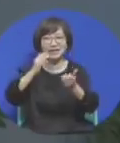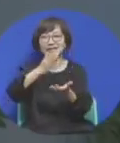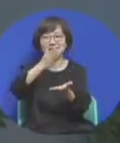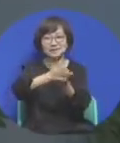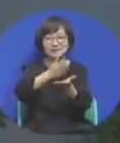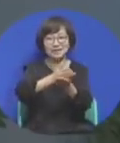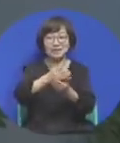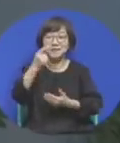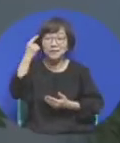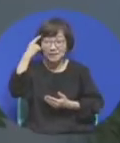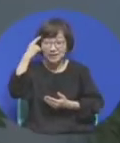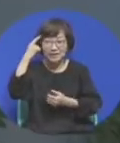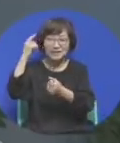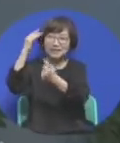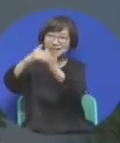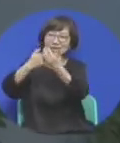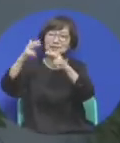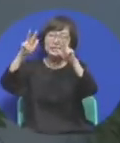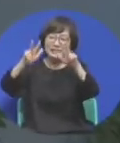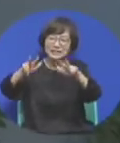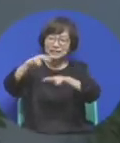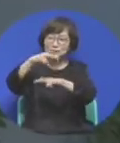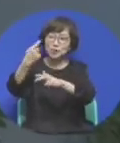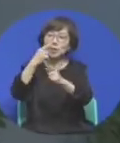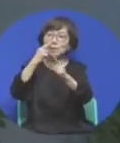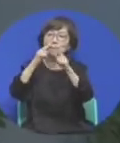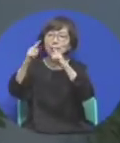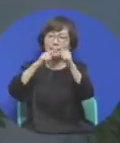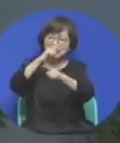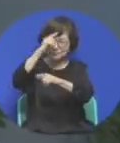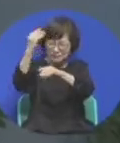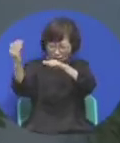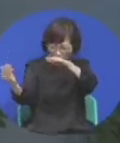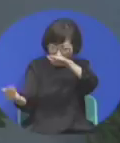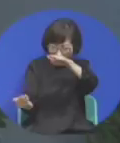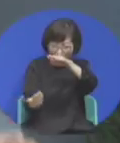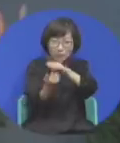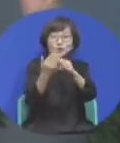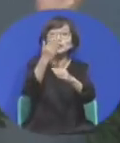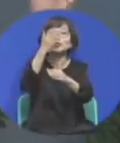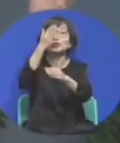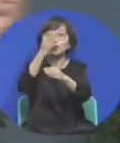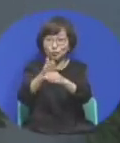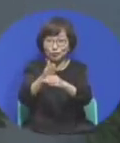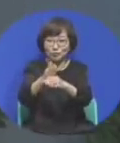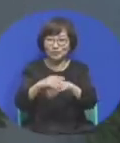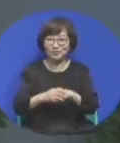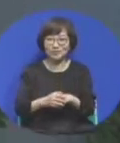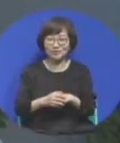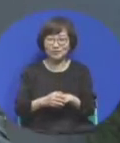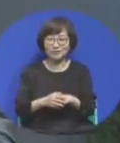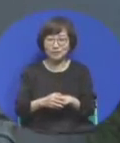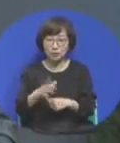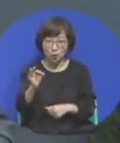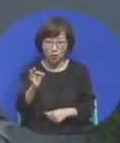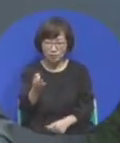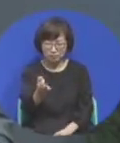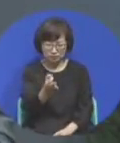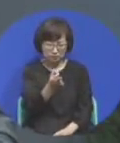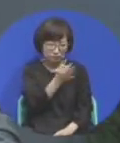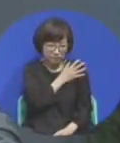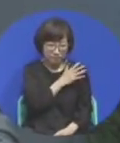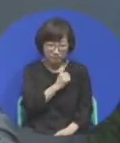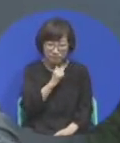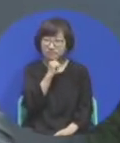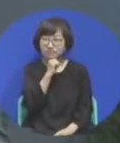말씀을 성취하고 계신다. Don't listen to the words of man. Even now, God is fulfilling His word. 돈 많고 가난하고 거기 속지 마라.